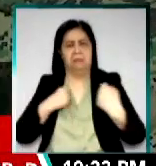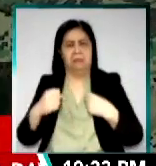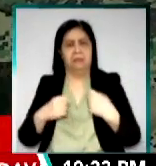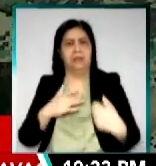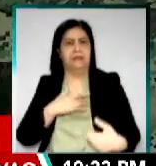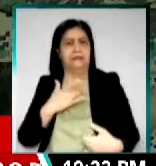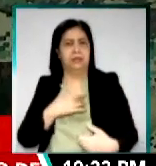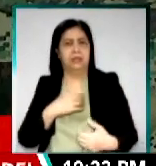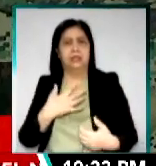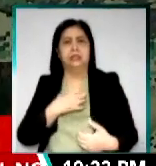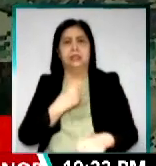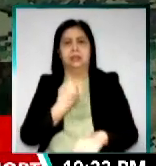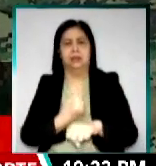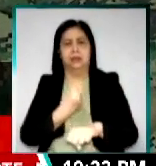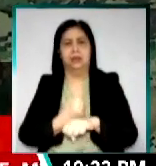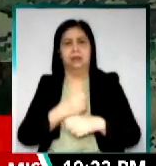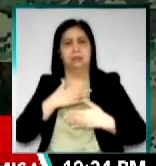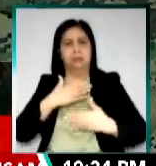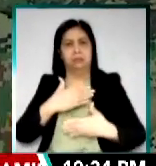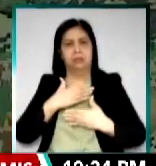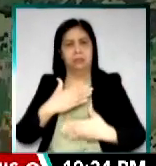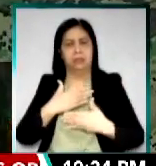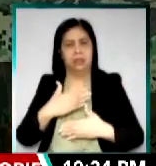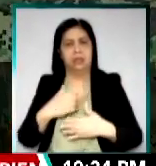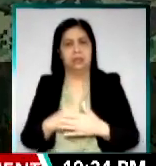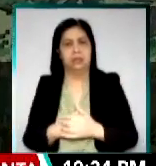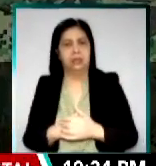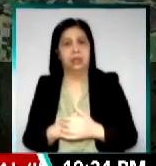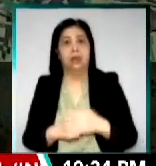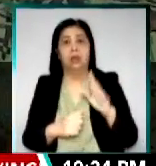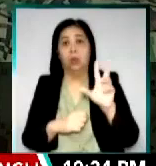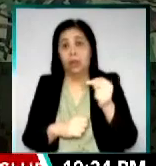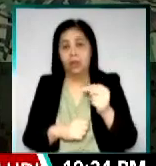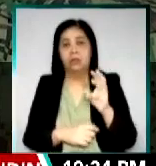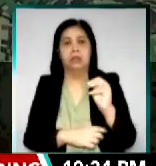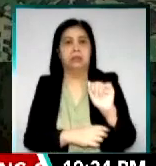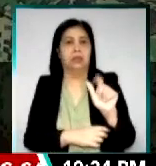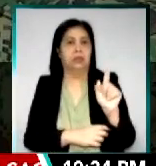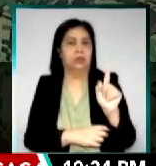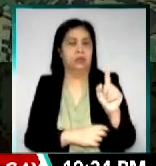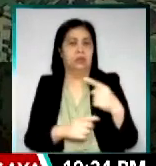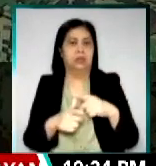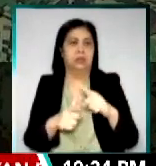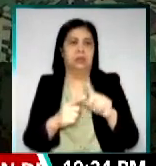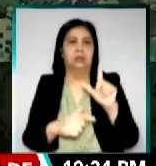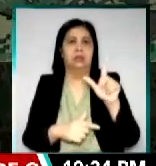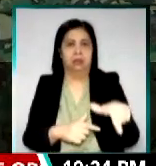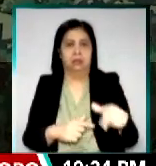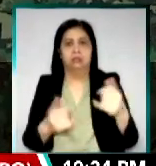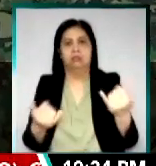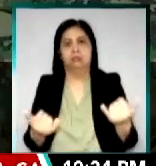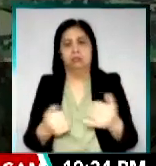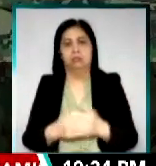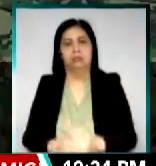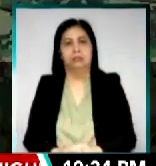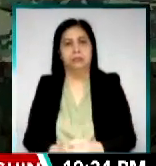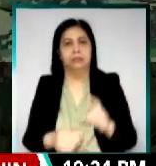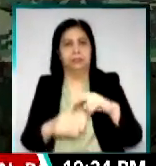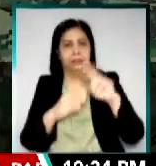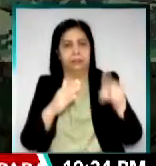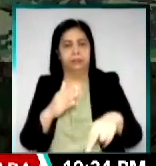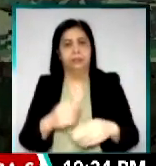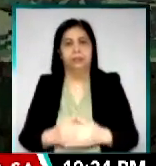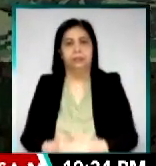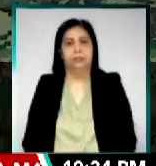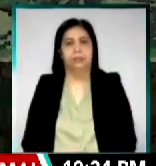of breathing on the 21st of May. And eventually, yun nga, yung resulta na